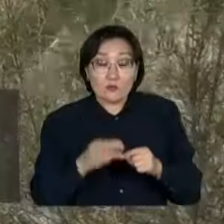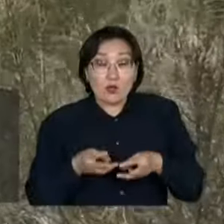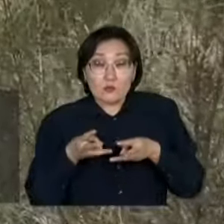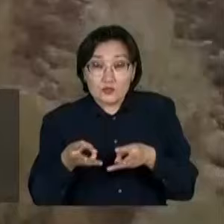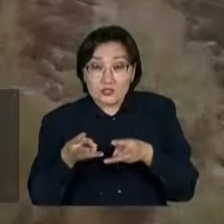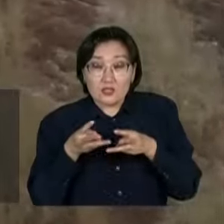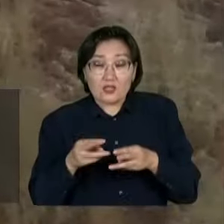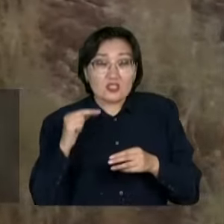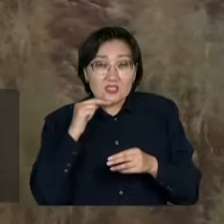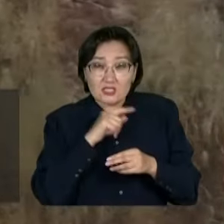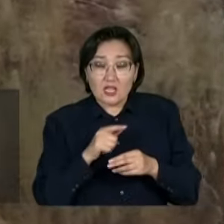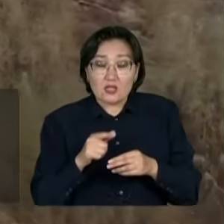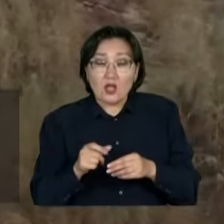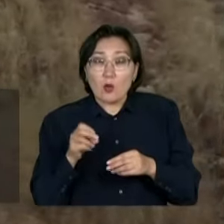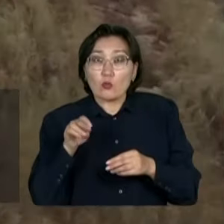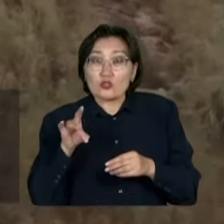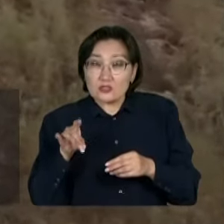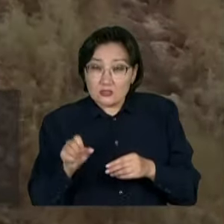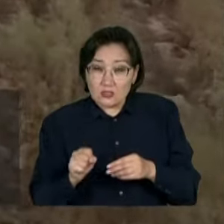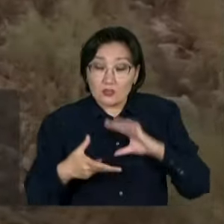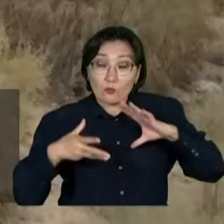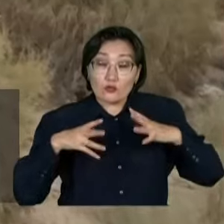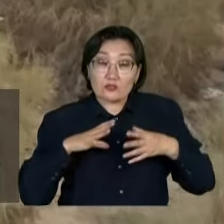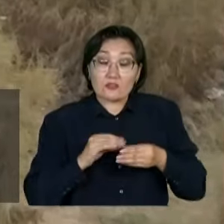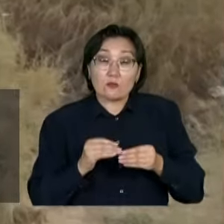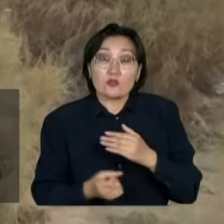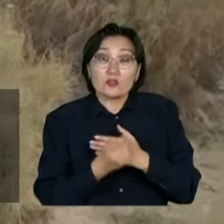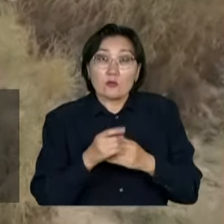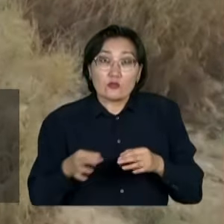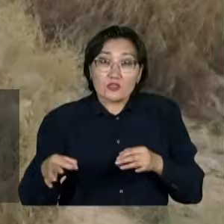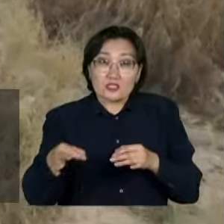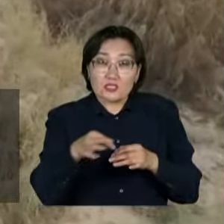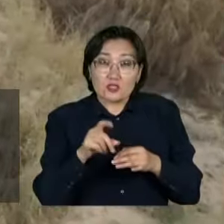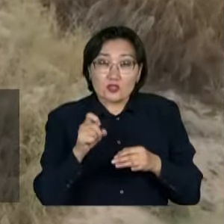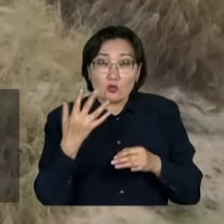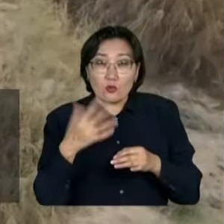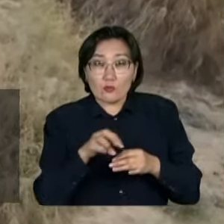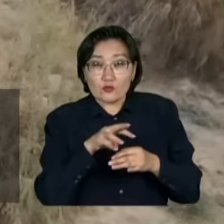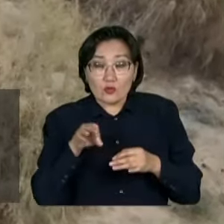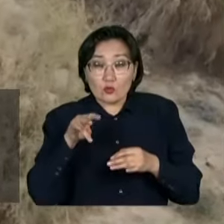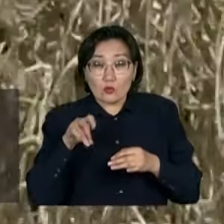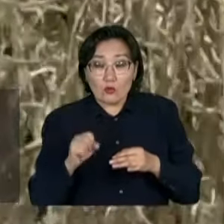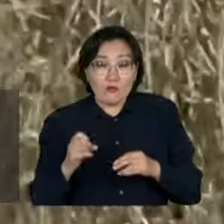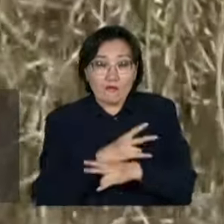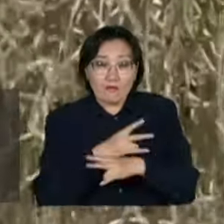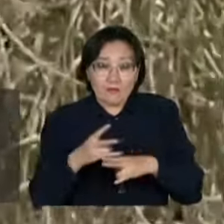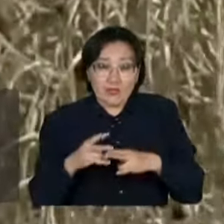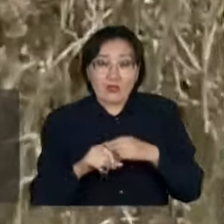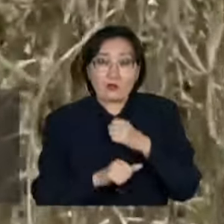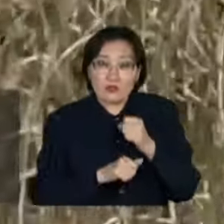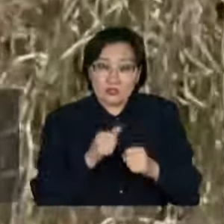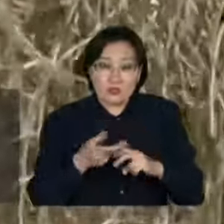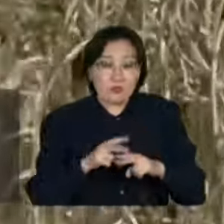него радиоактивные и токсичные отходы. В результате образовалось озеро со 105 миллионами тонн вредных веществ.